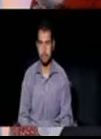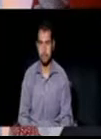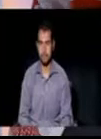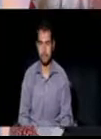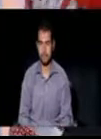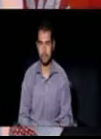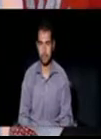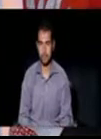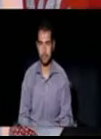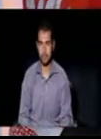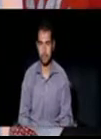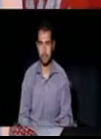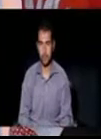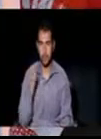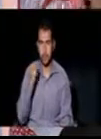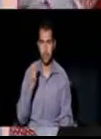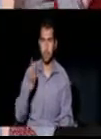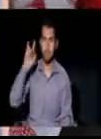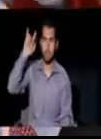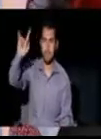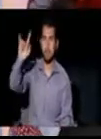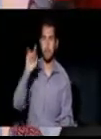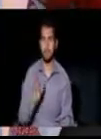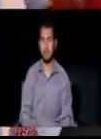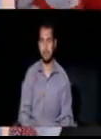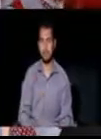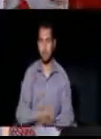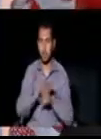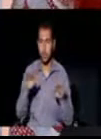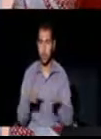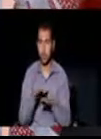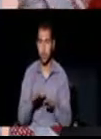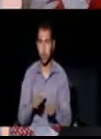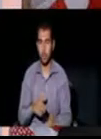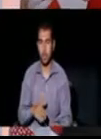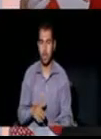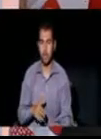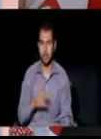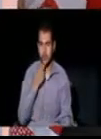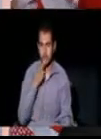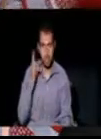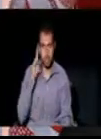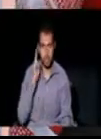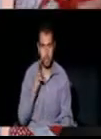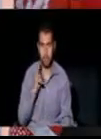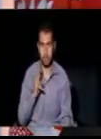واحنا الثورة كمان لما قمناها عشان خاطر بنحبك. احنا كلنا ذوي الاعاقة